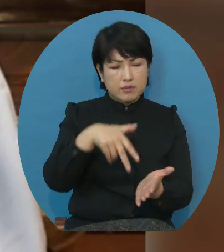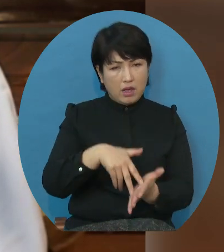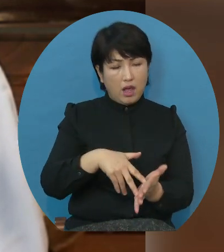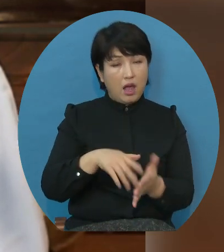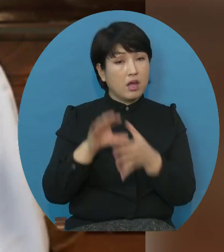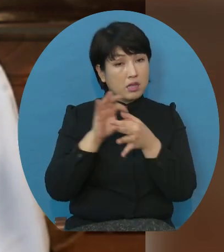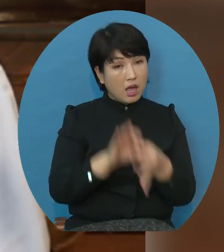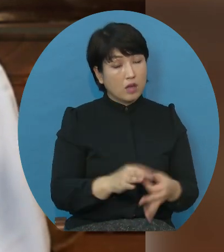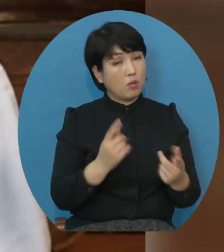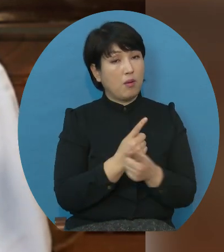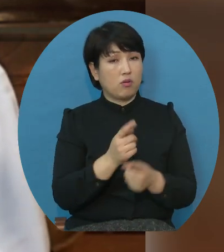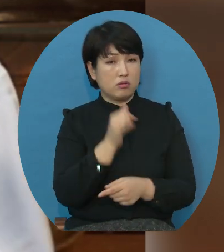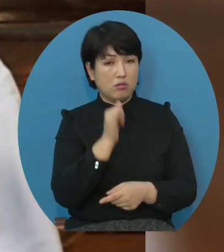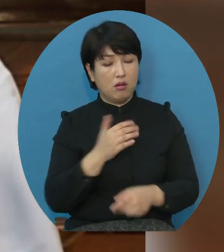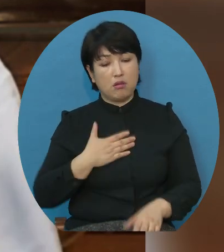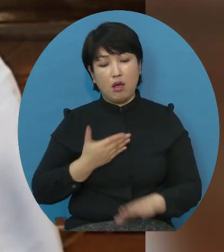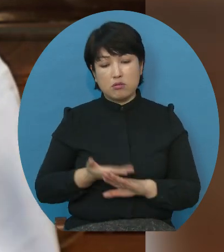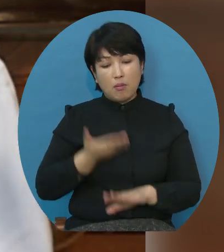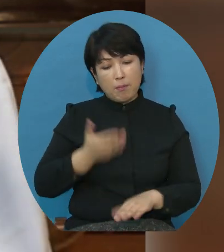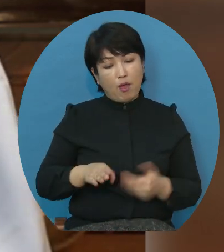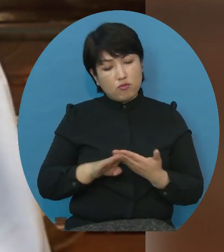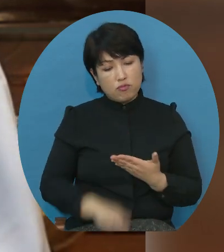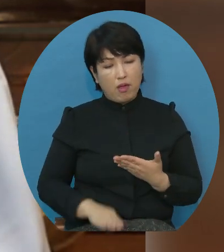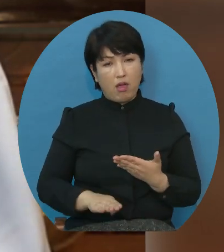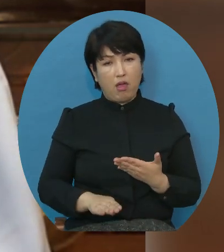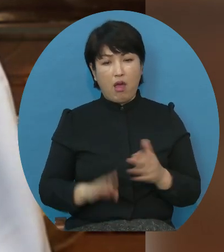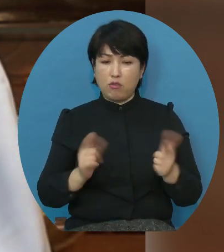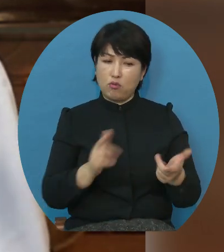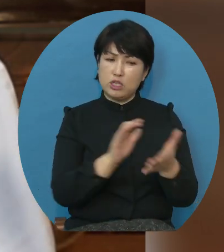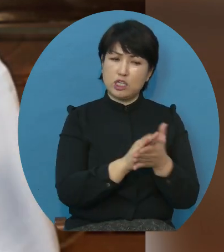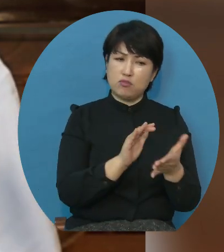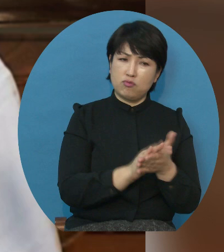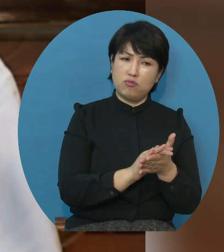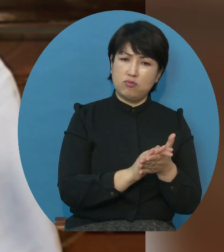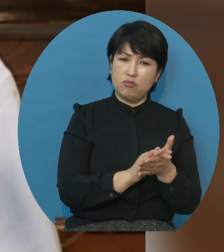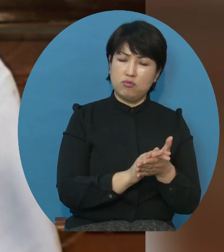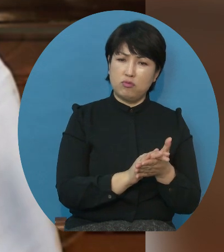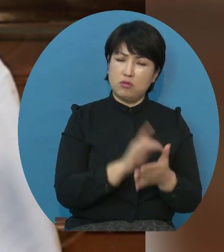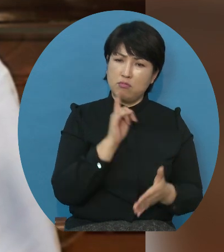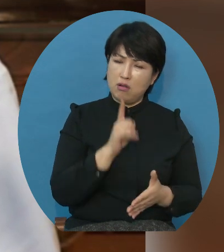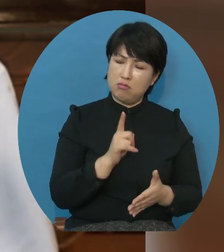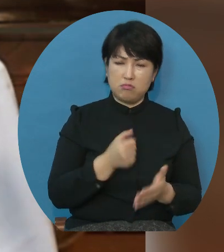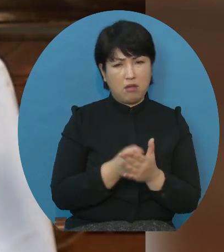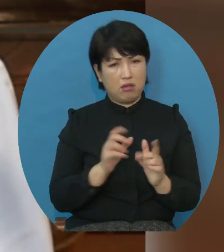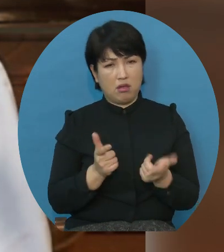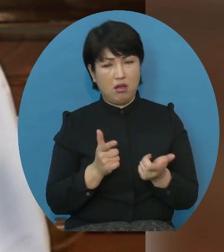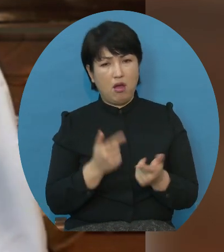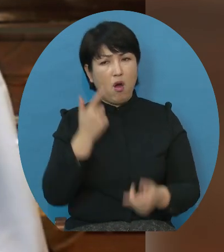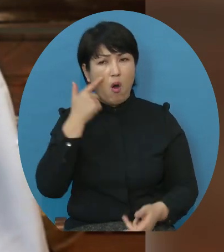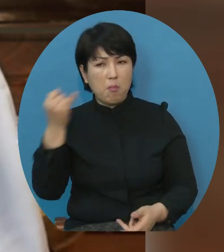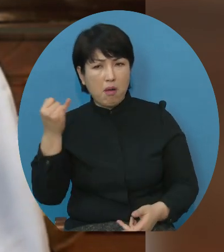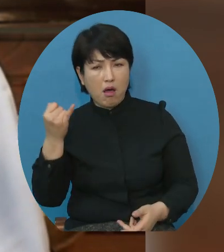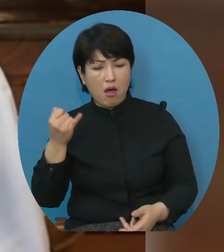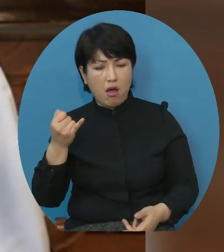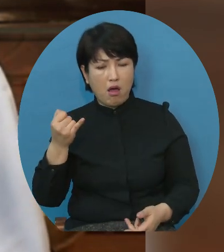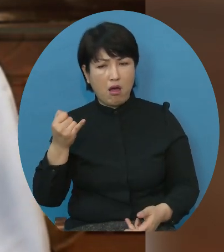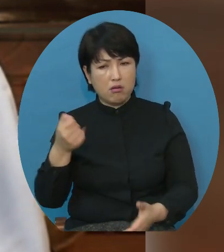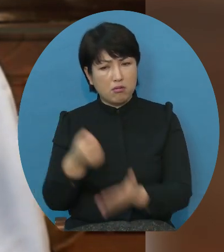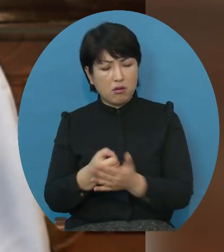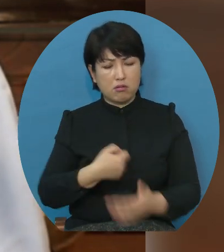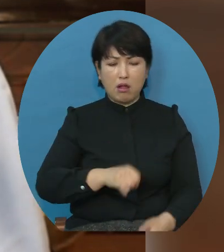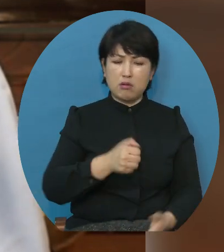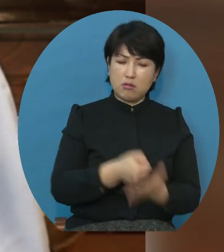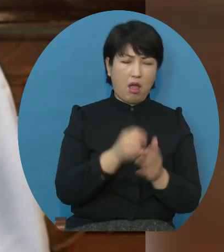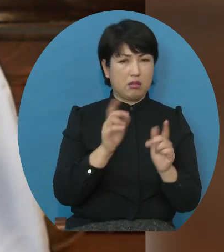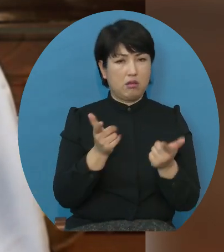후배라고 본래 나는 선배 다니고 9회가 친구다 2 엄마 다니고 딸도 아니고